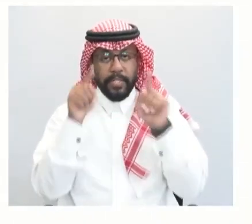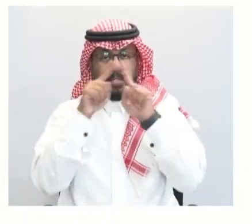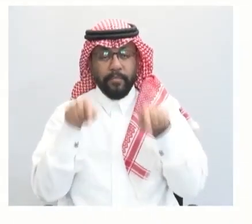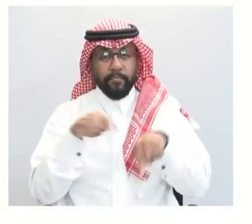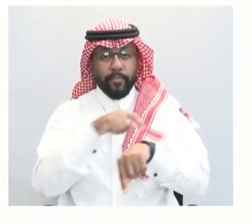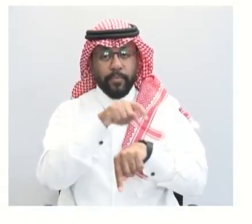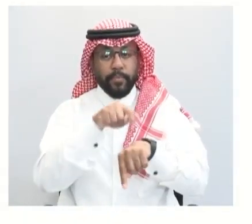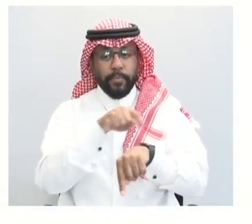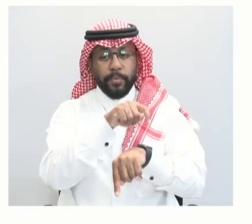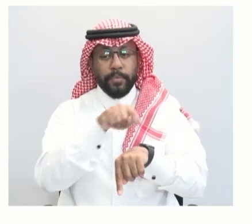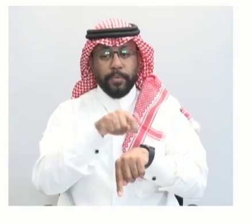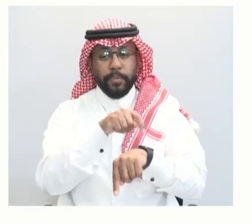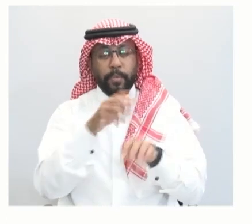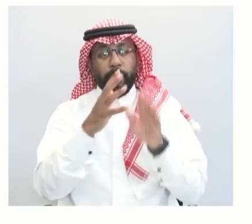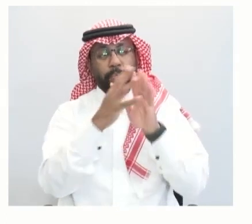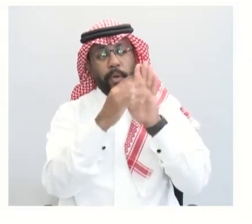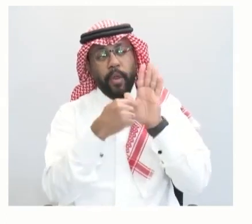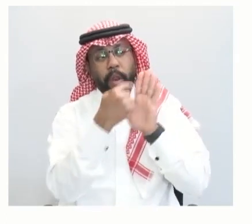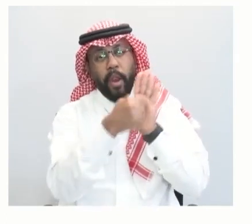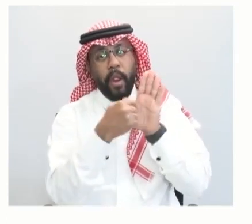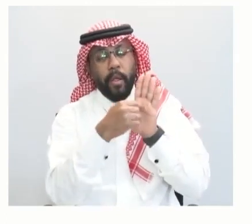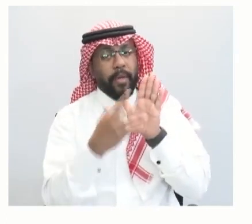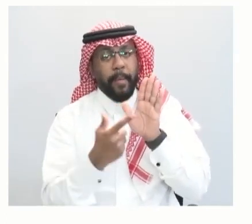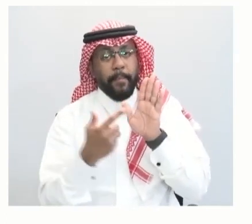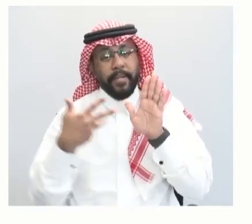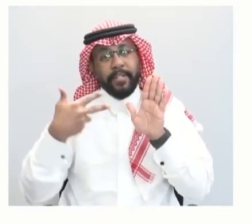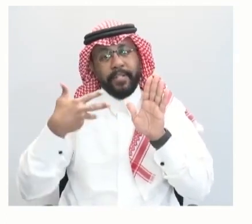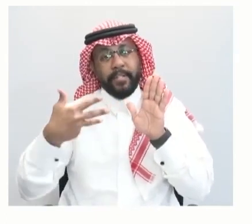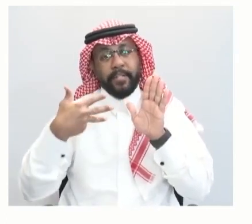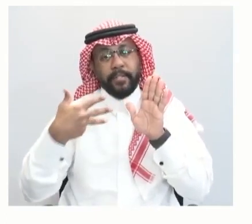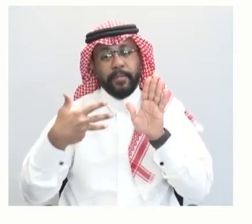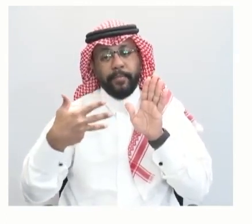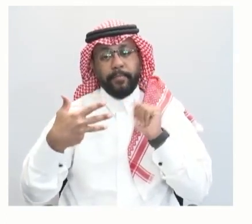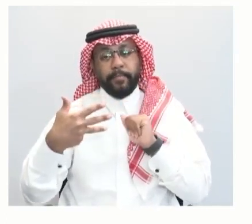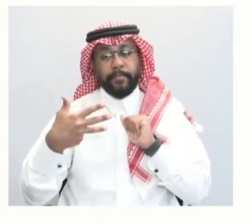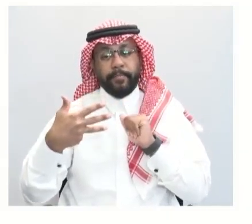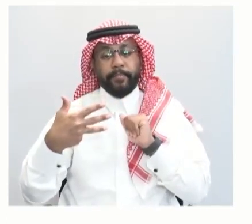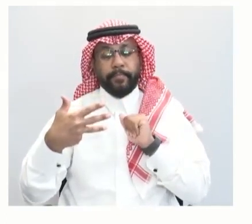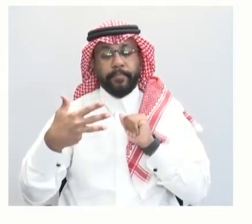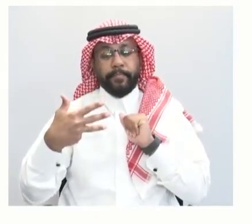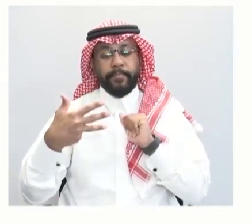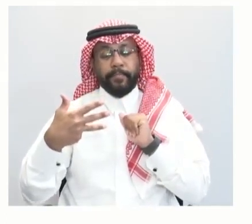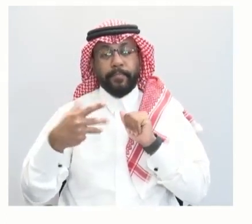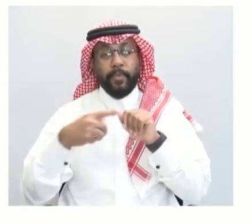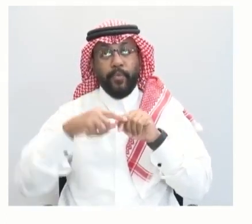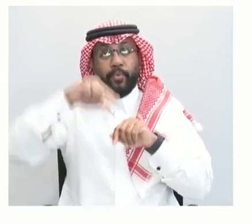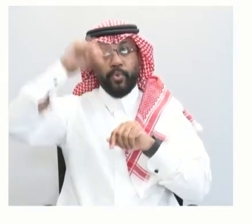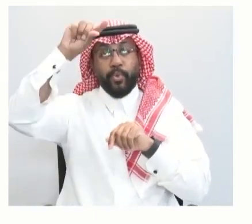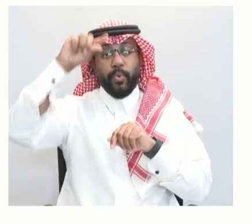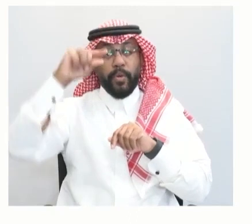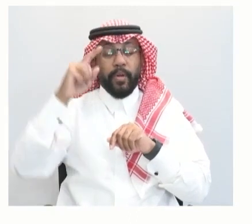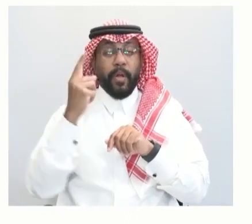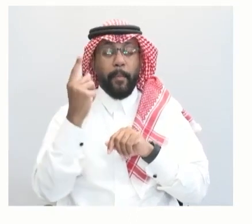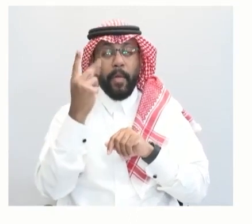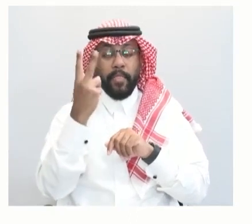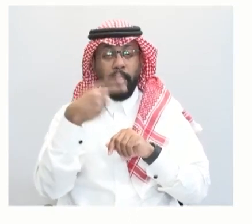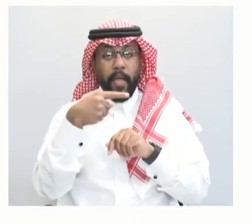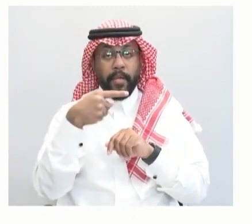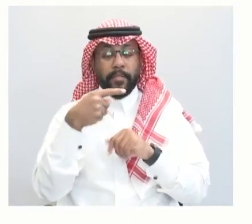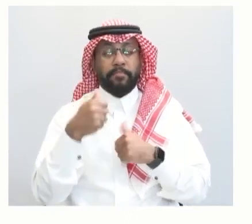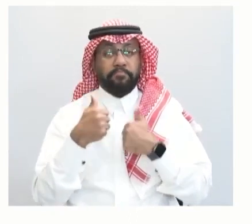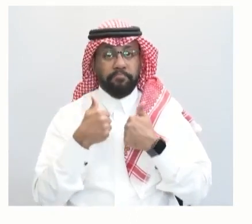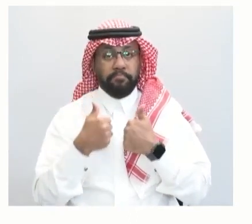الرقم تسعه احسنتم وعقرب الدقائق يشير الى الرقم 12 اذا نقول